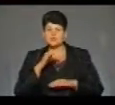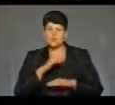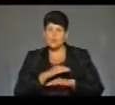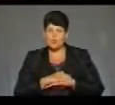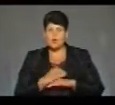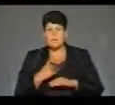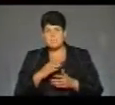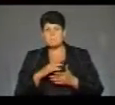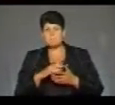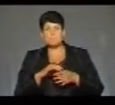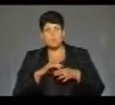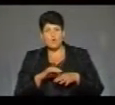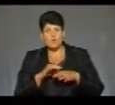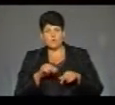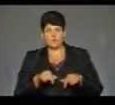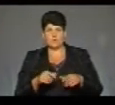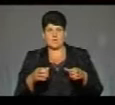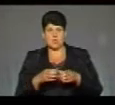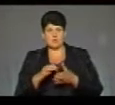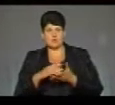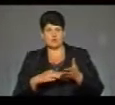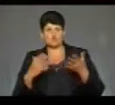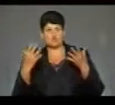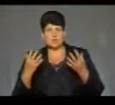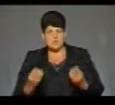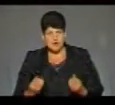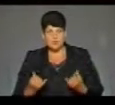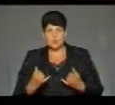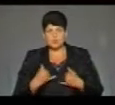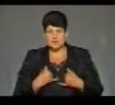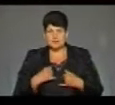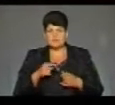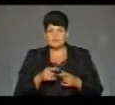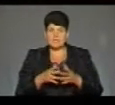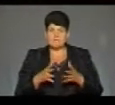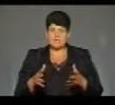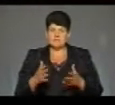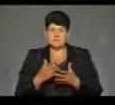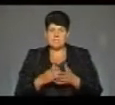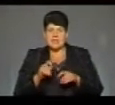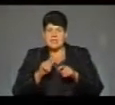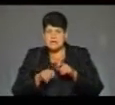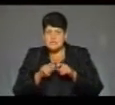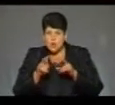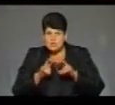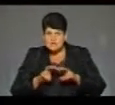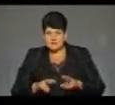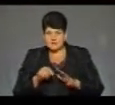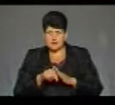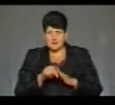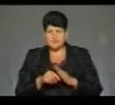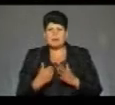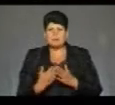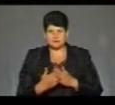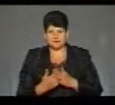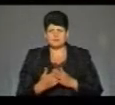а ми її проводимо на групі продовженого дня. В нас вона більше несе такий дослідницький характер. От, наприклад,